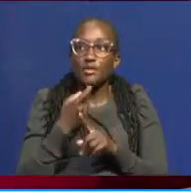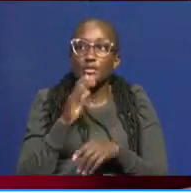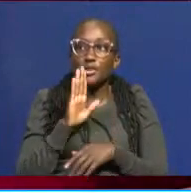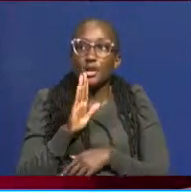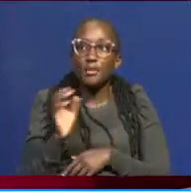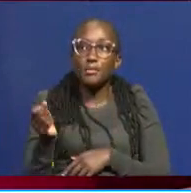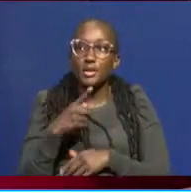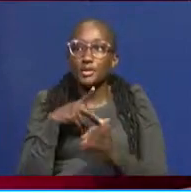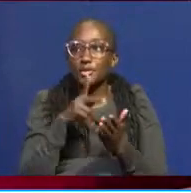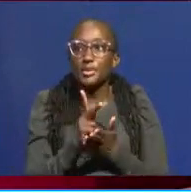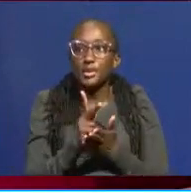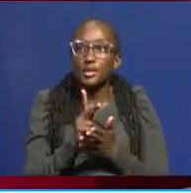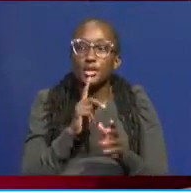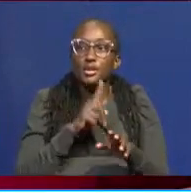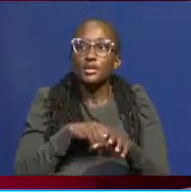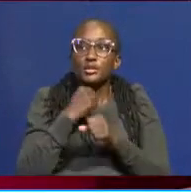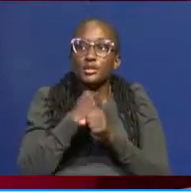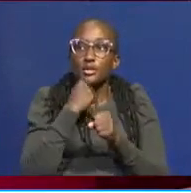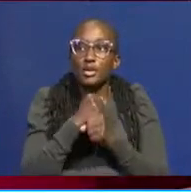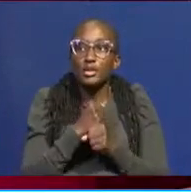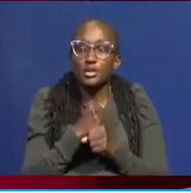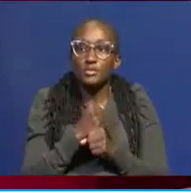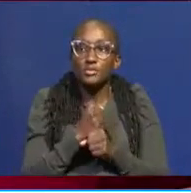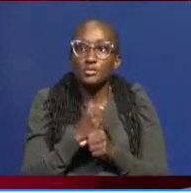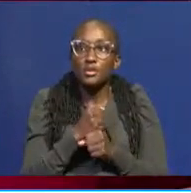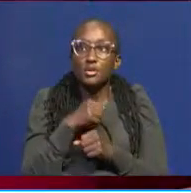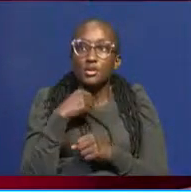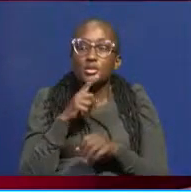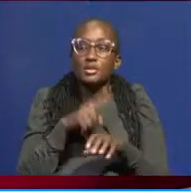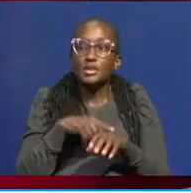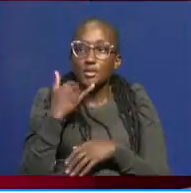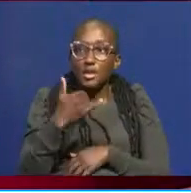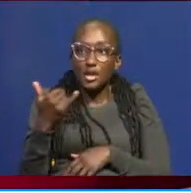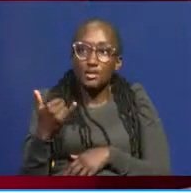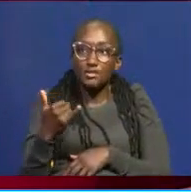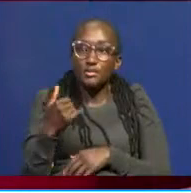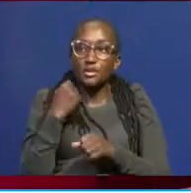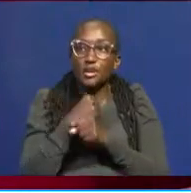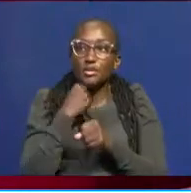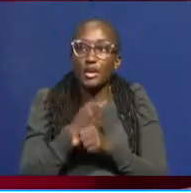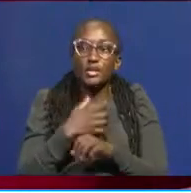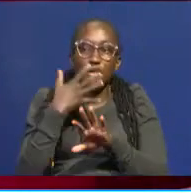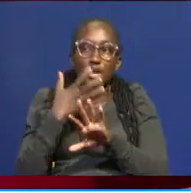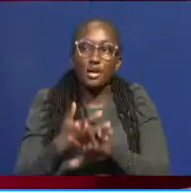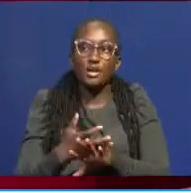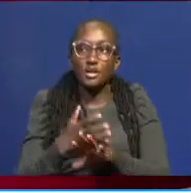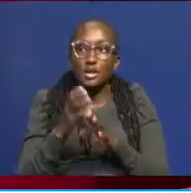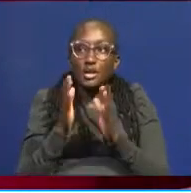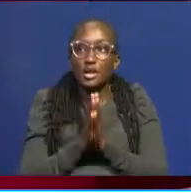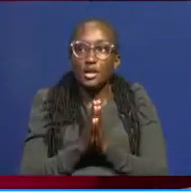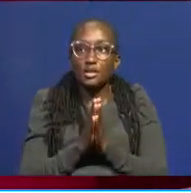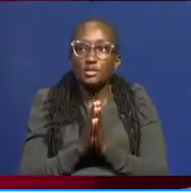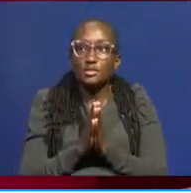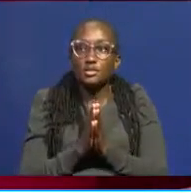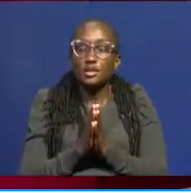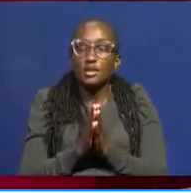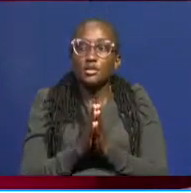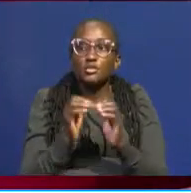mishahara yao wakati wakiwa na nguvu, wakati wakiwa bado ni vijana, wanafanya kazi kwa bidii na kuweza kuweka